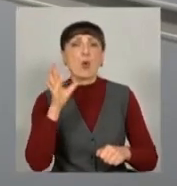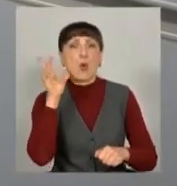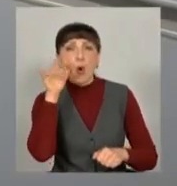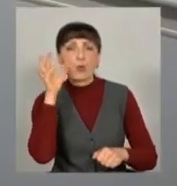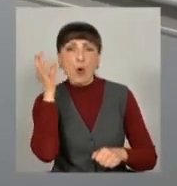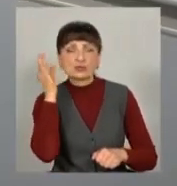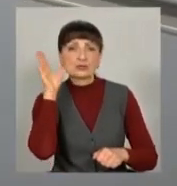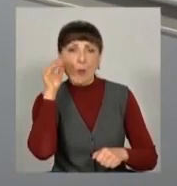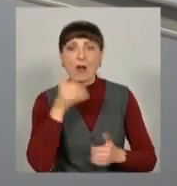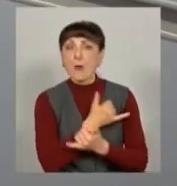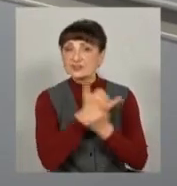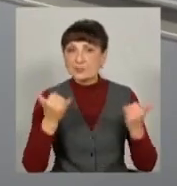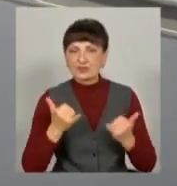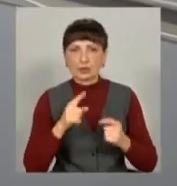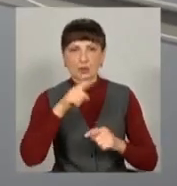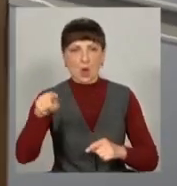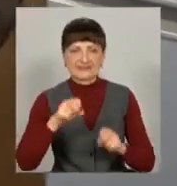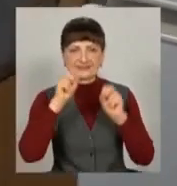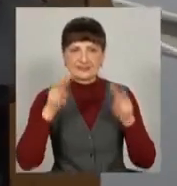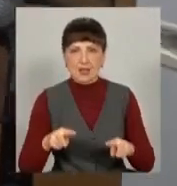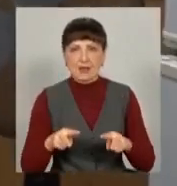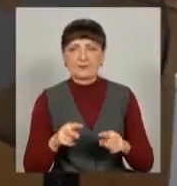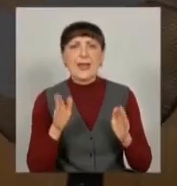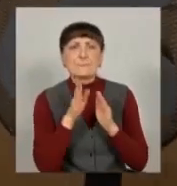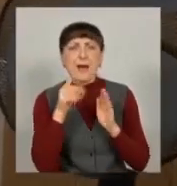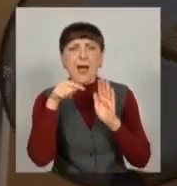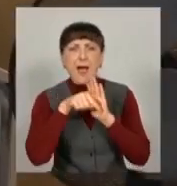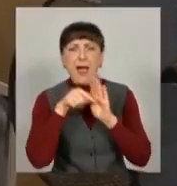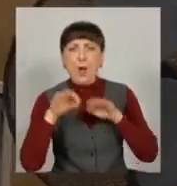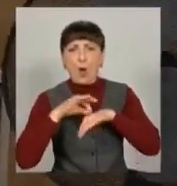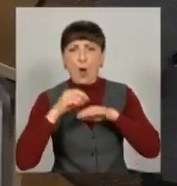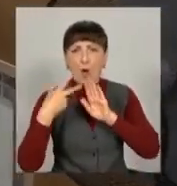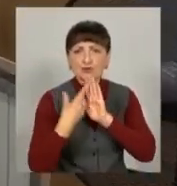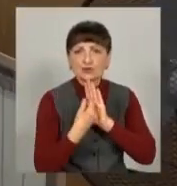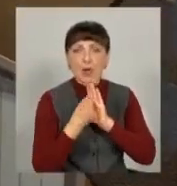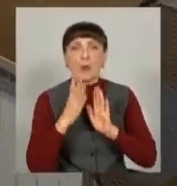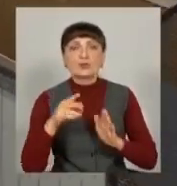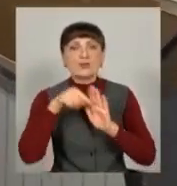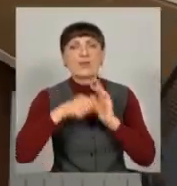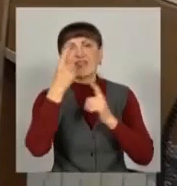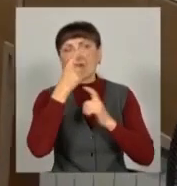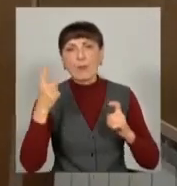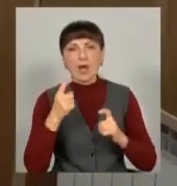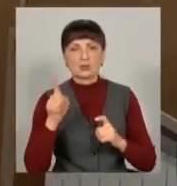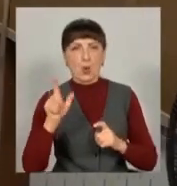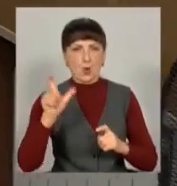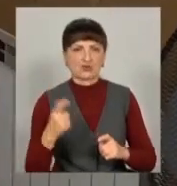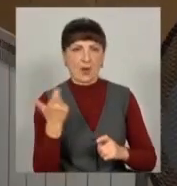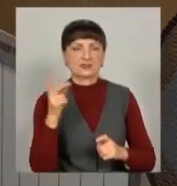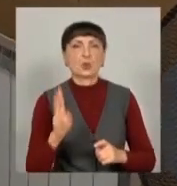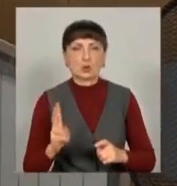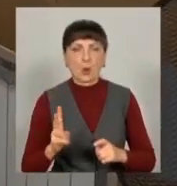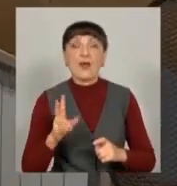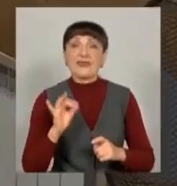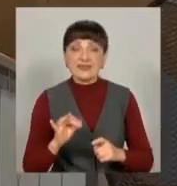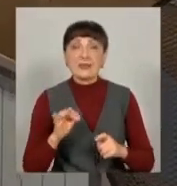животных обеспечить их идентификационным номером. Маленький микрочип, внедренный под кожу питомца, будет содержать информацию его владельца. Ну и, конечно же,